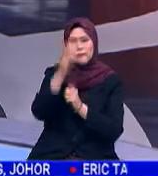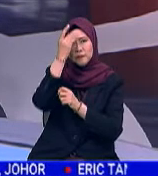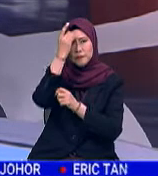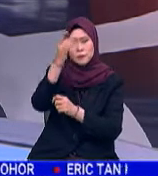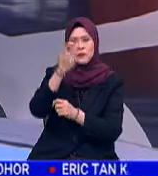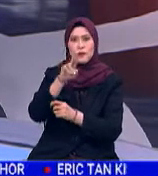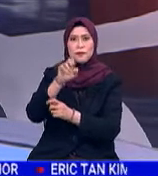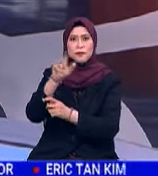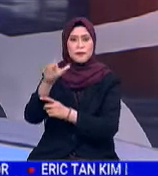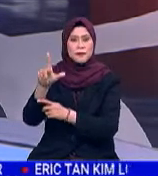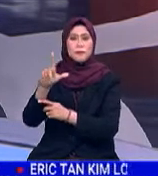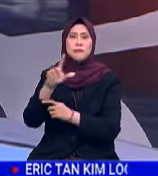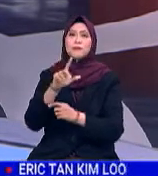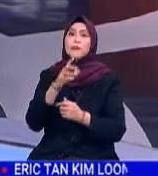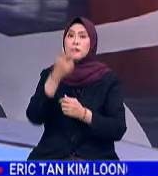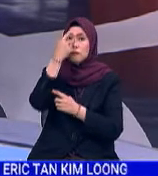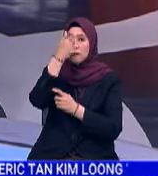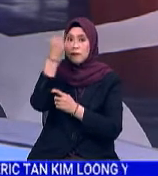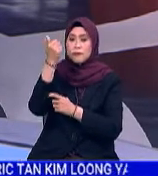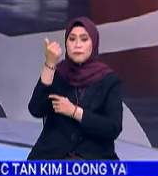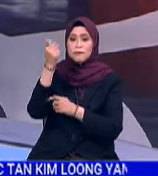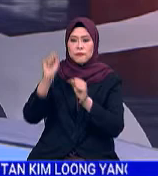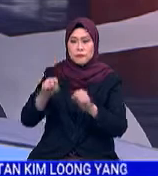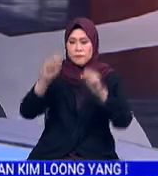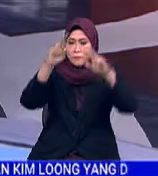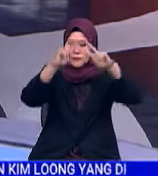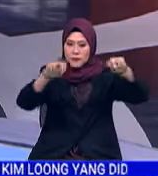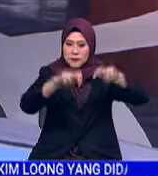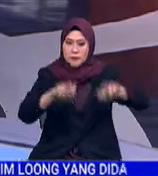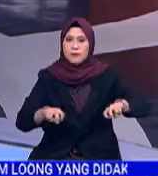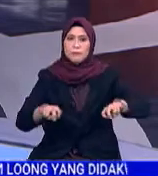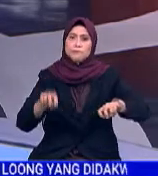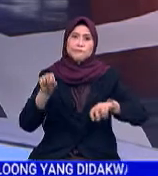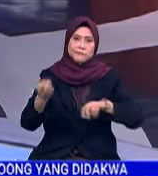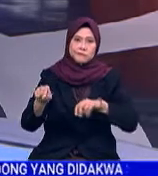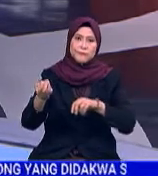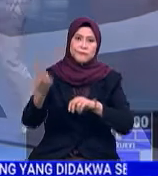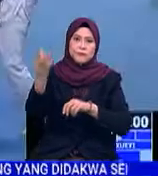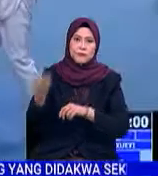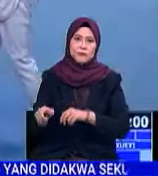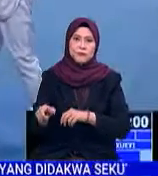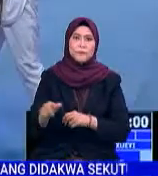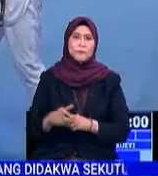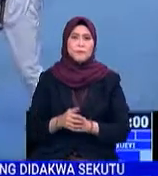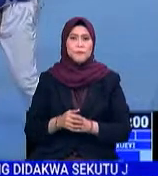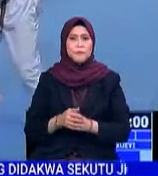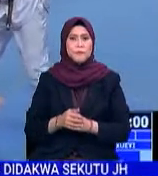Marikan, Naina Marikan bagi membolehkan siasatan dijalankan.